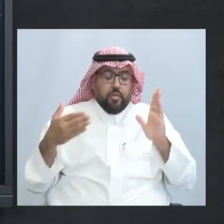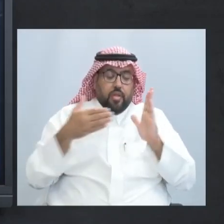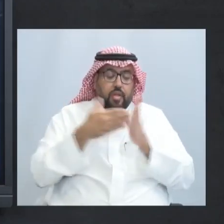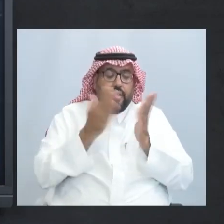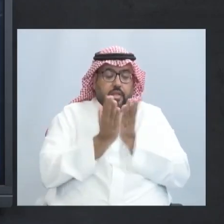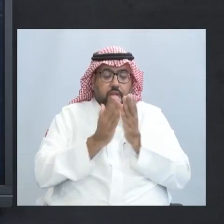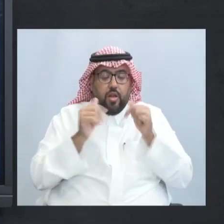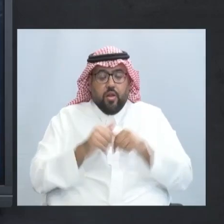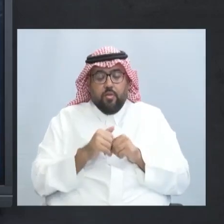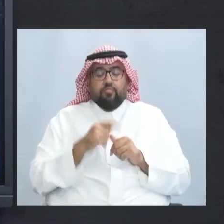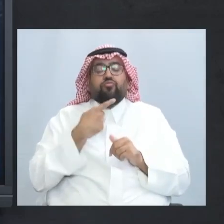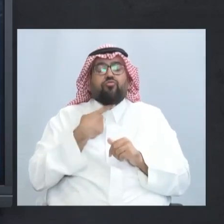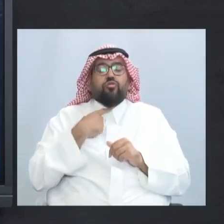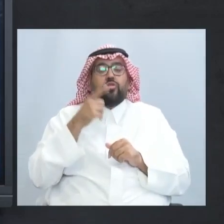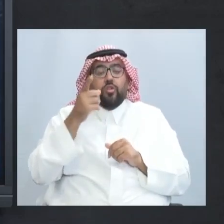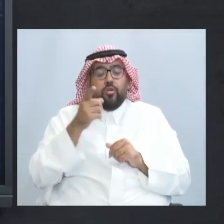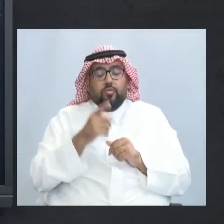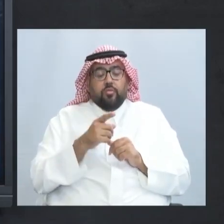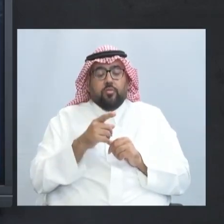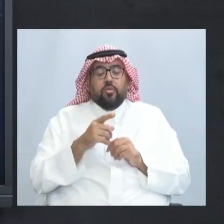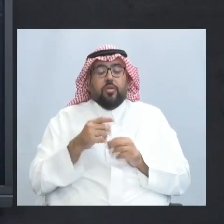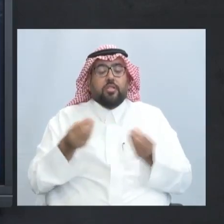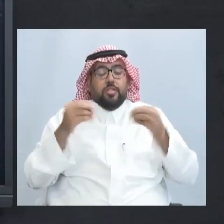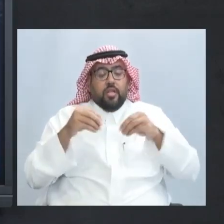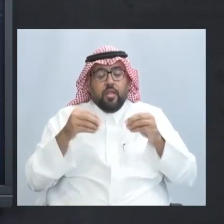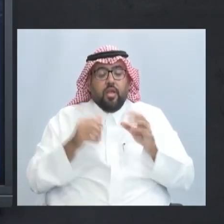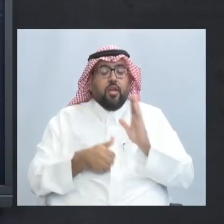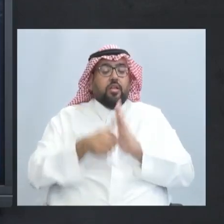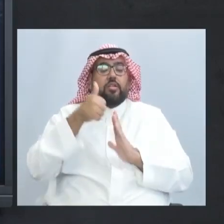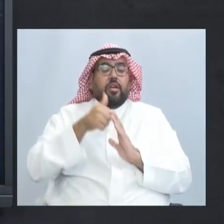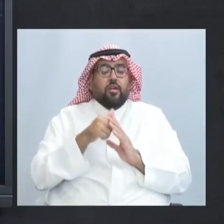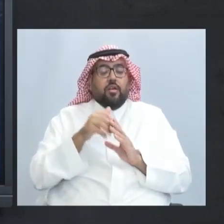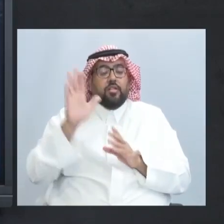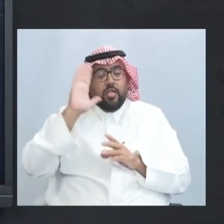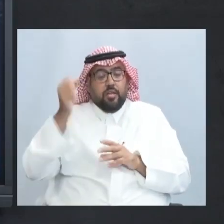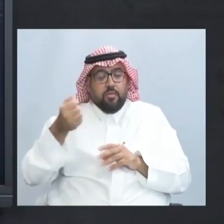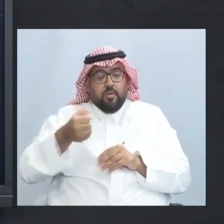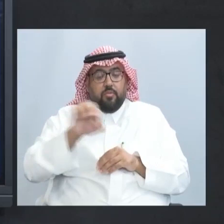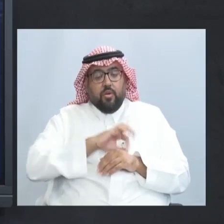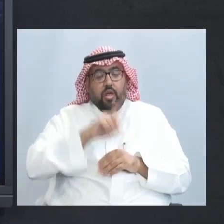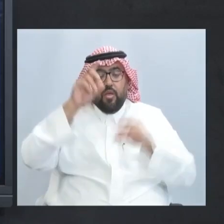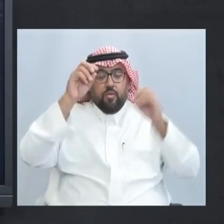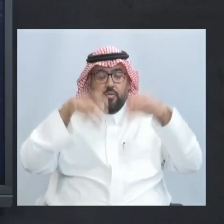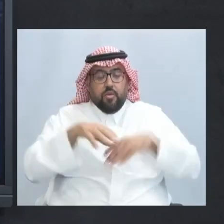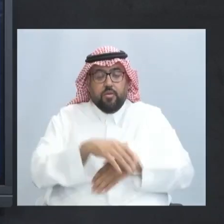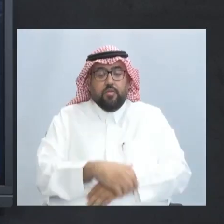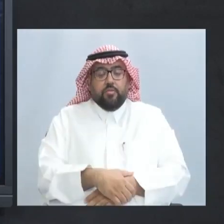درسنا لهذا اليوم اتمنى لكم طلابي وطالبات مزيدا من التوفيق والنجاح والسلام عليكم ورحمه الله وبركاته